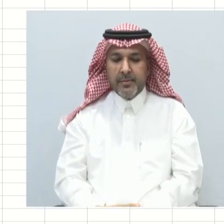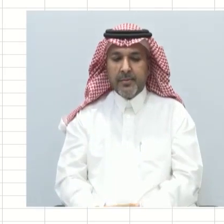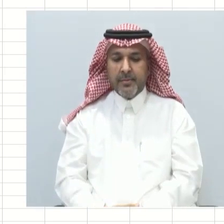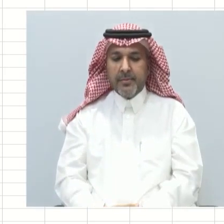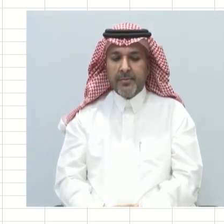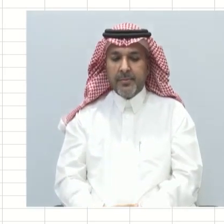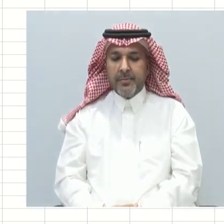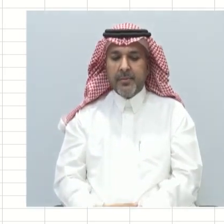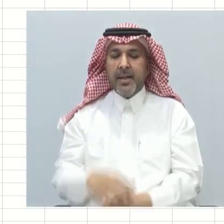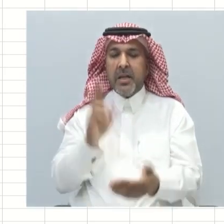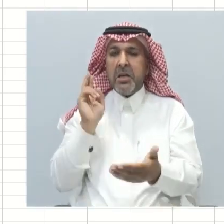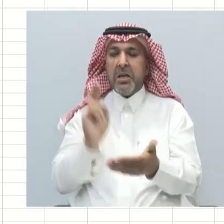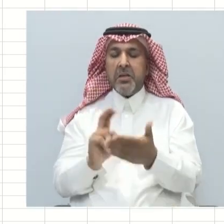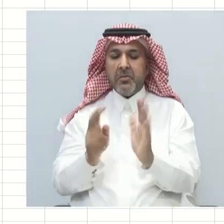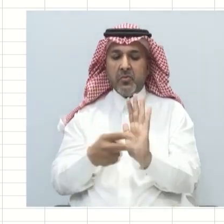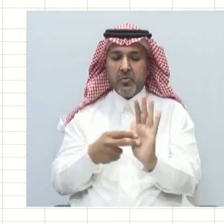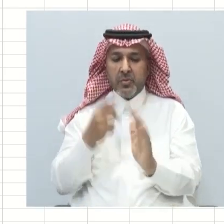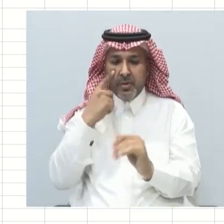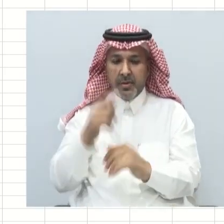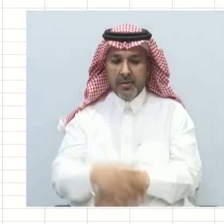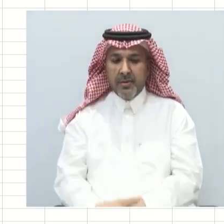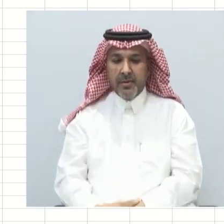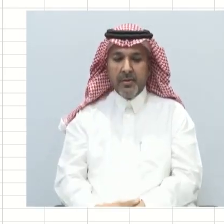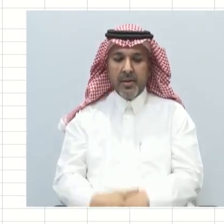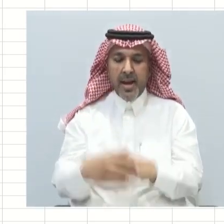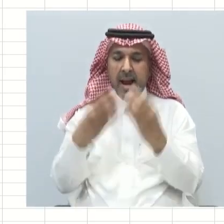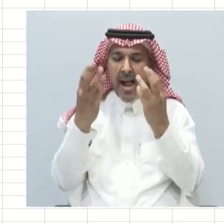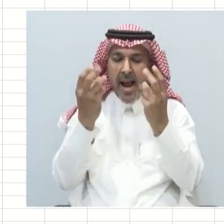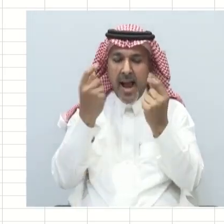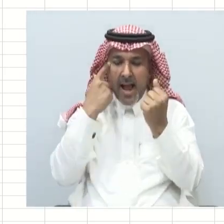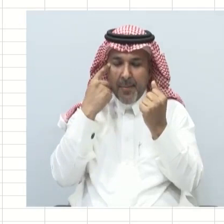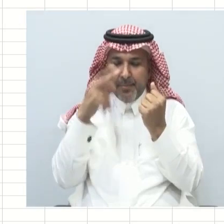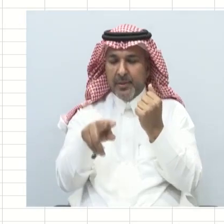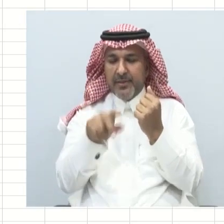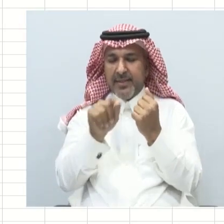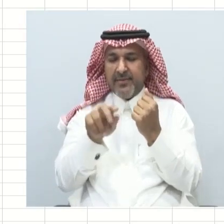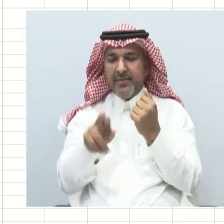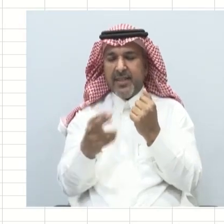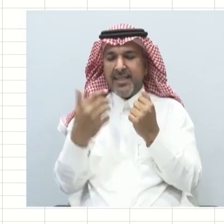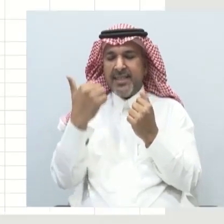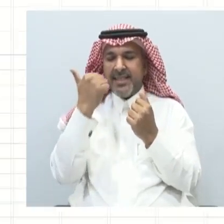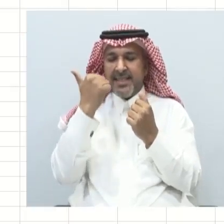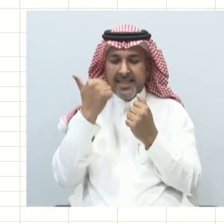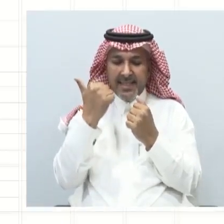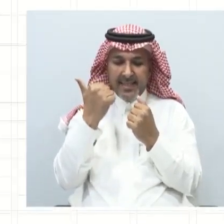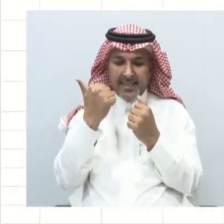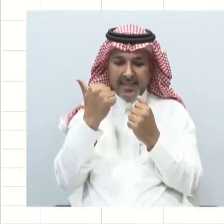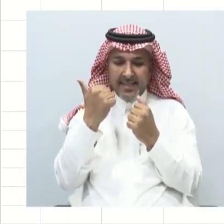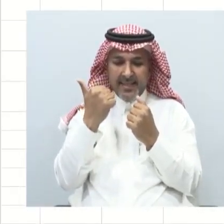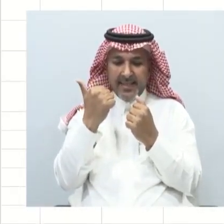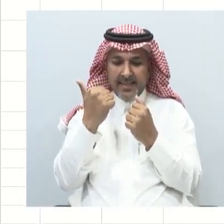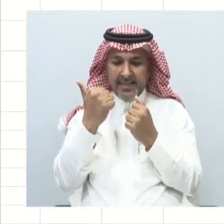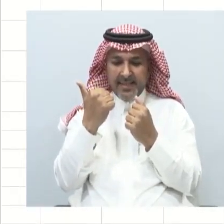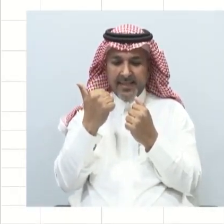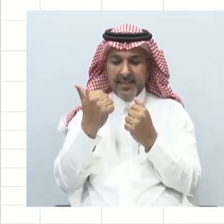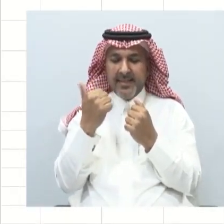في اي داله تضغط يساوي لاحظ ان اعطاك هنا معامل الارتباط بان انه يعني خلنا نكبره